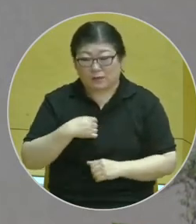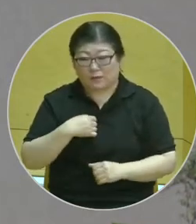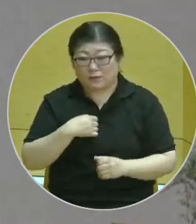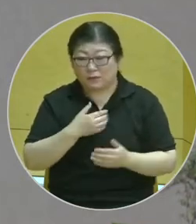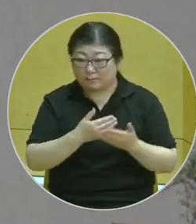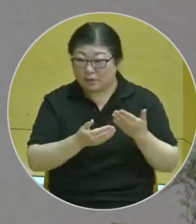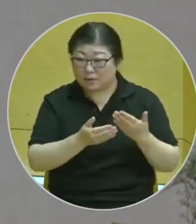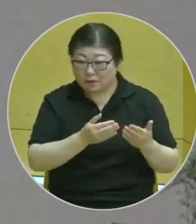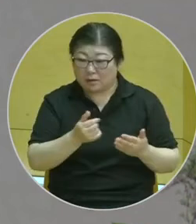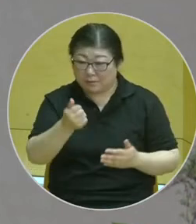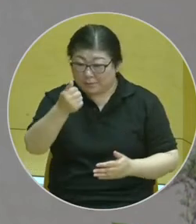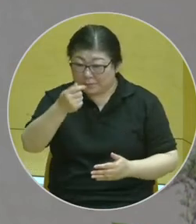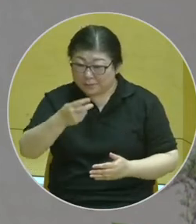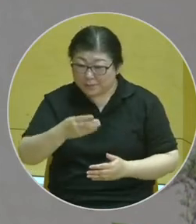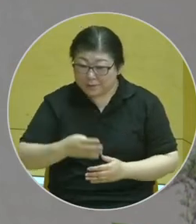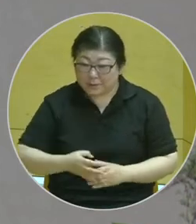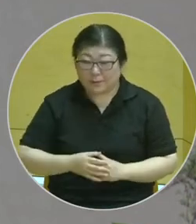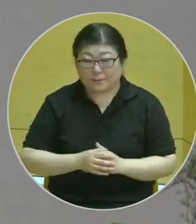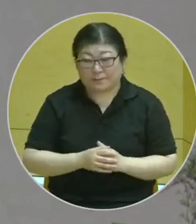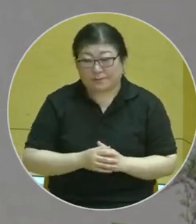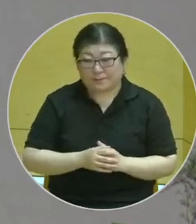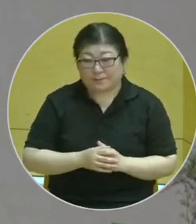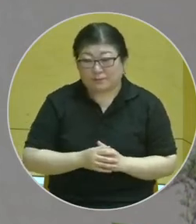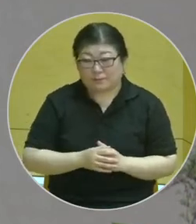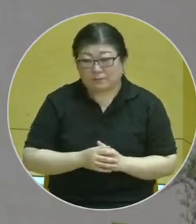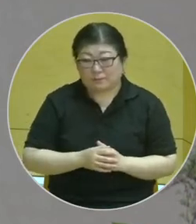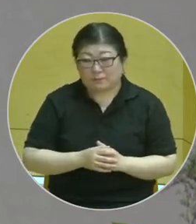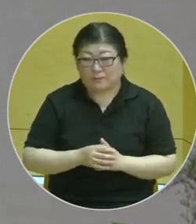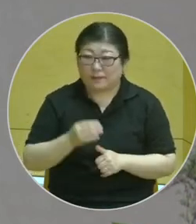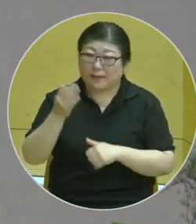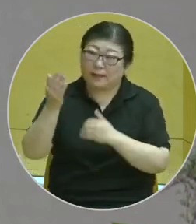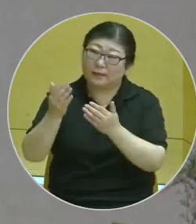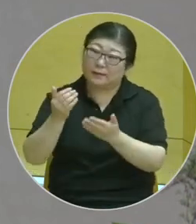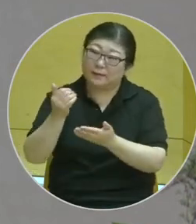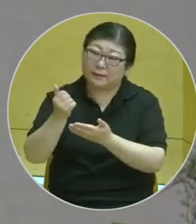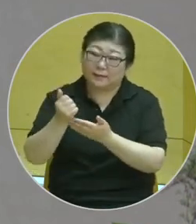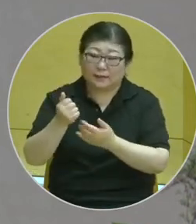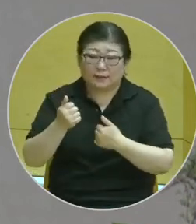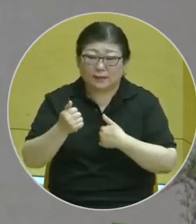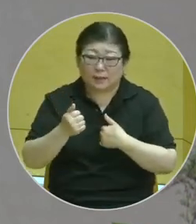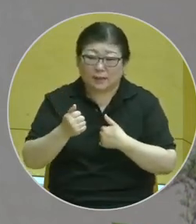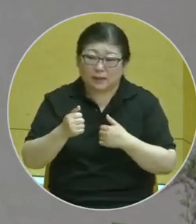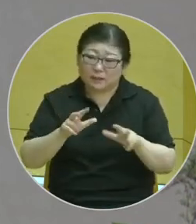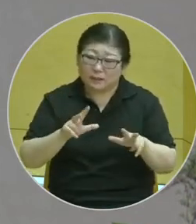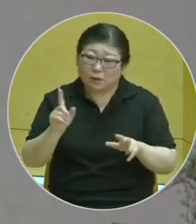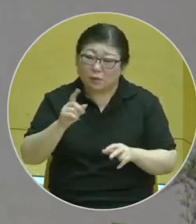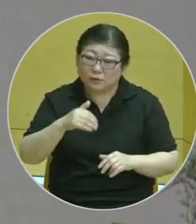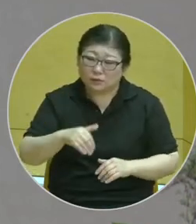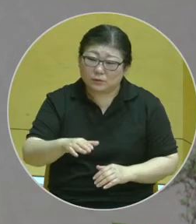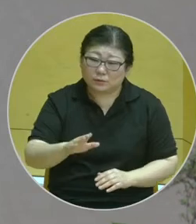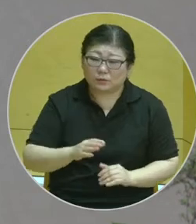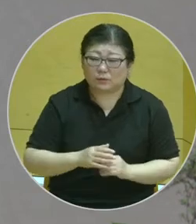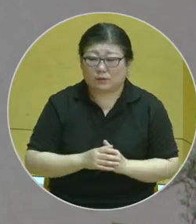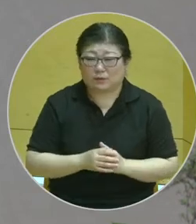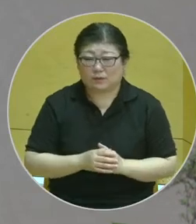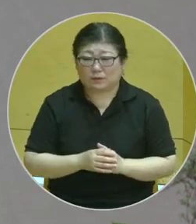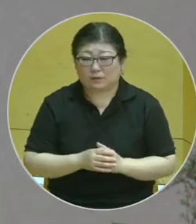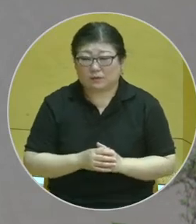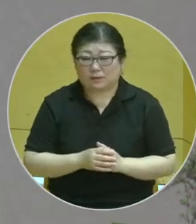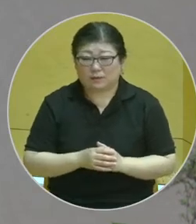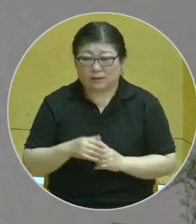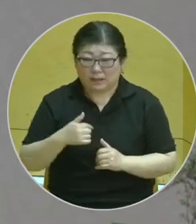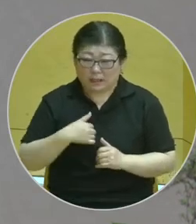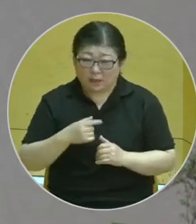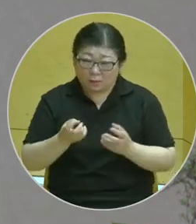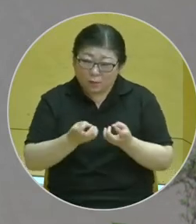경험을 뭐 여러분 살아오면서 햇지만 은 이렇게 기도할 때도 많아 하나님 나 기세 어디로 가요 나